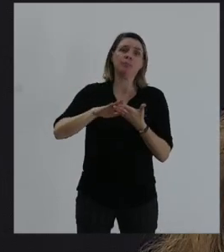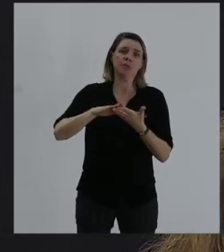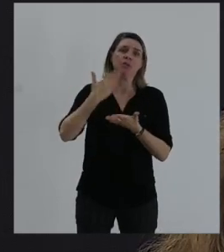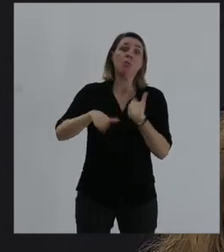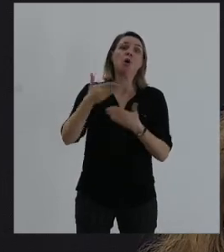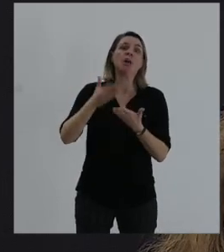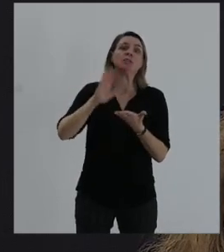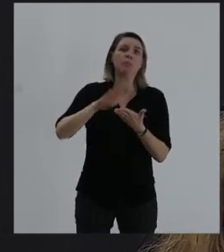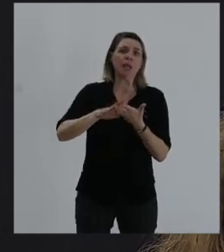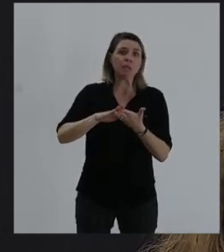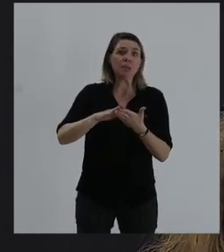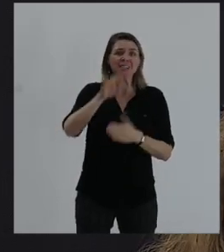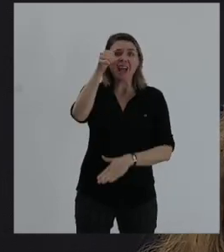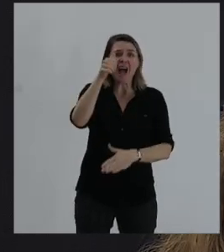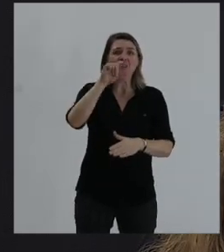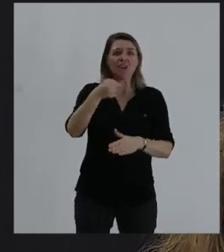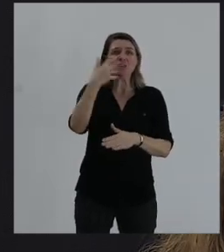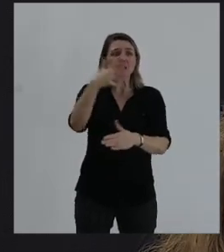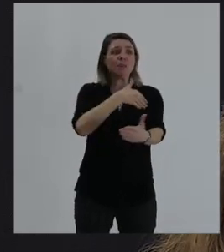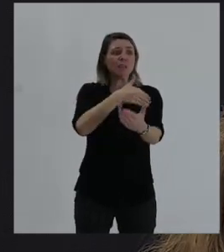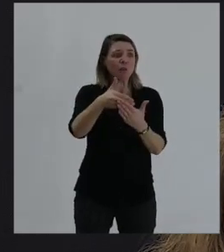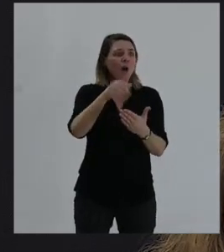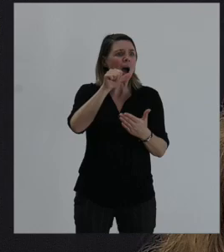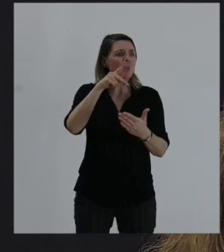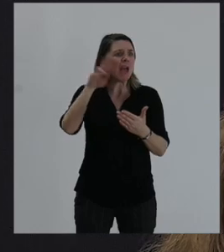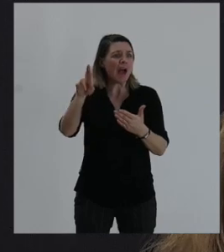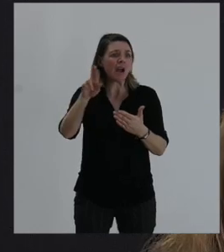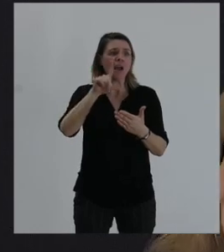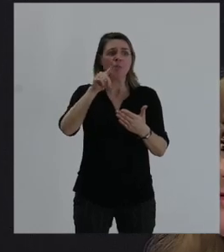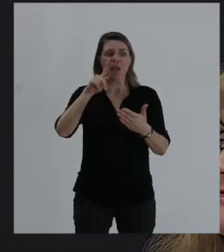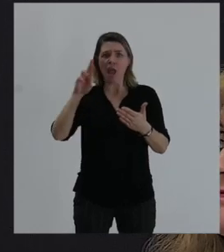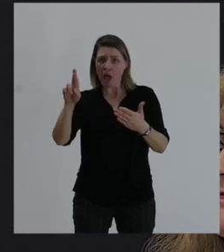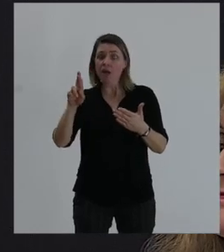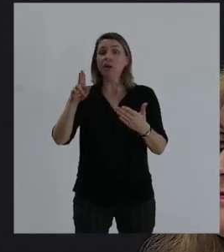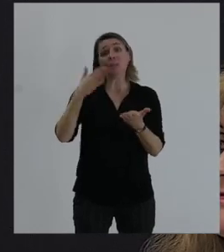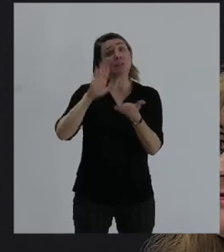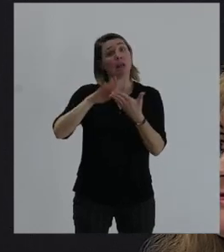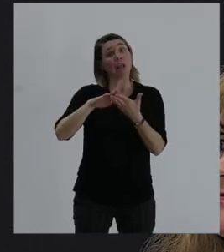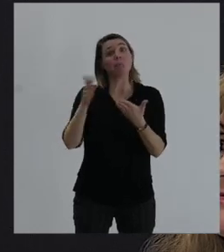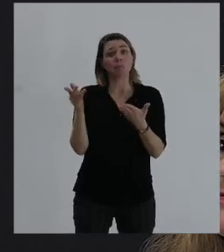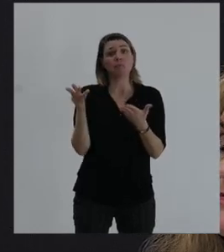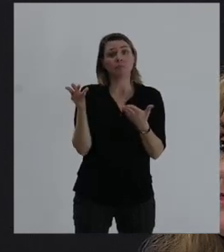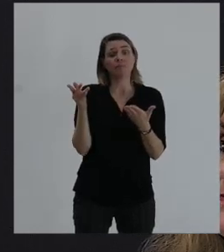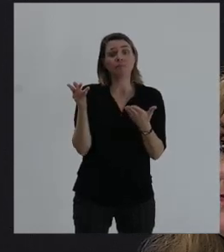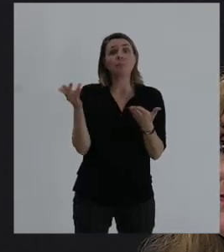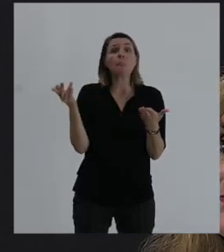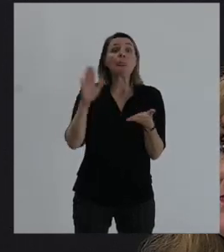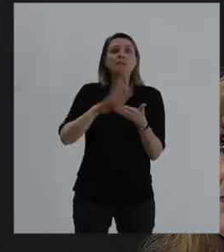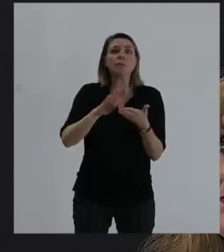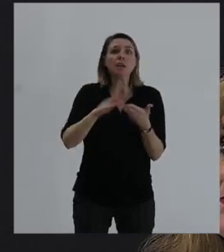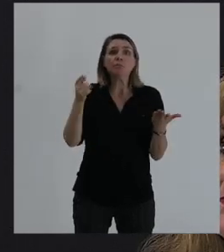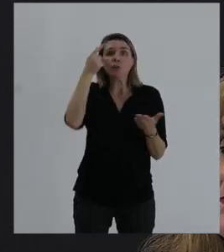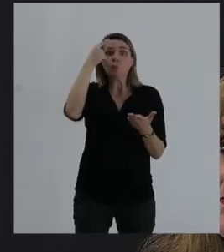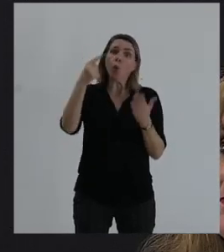La LPR, c'est 1,5 million par an. C'est colossal, mais c'est de la prime. C'est la prime qui, évidemment, ne sert